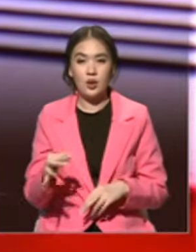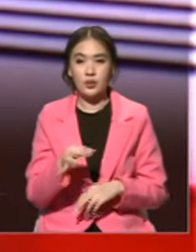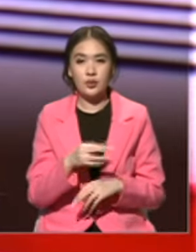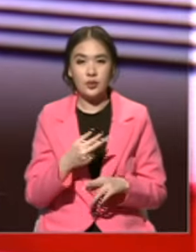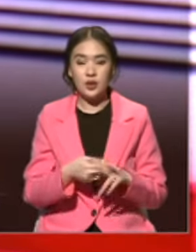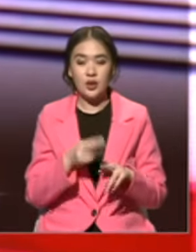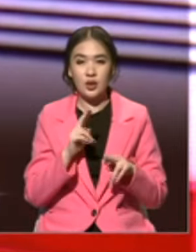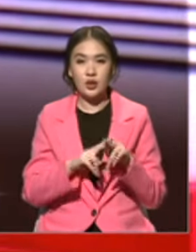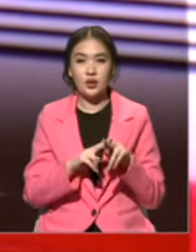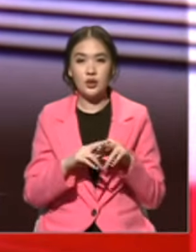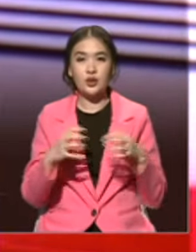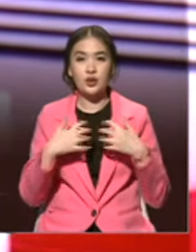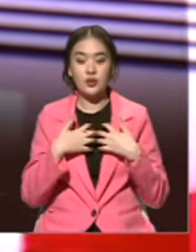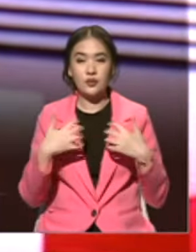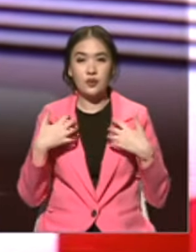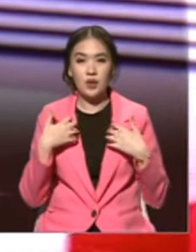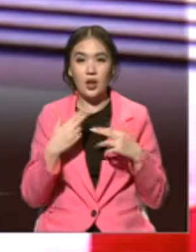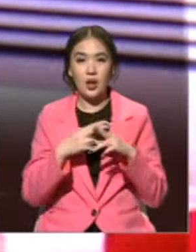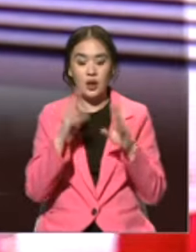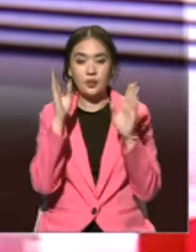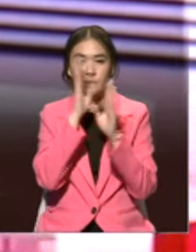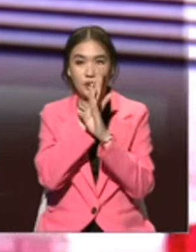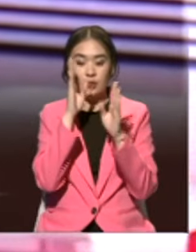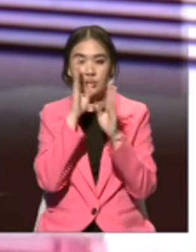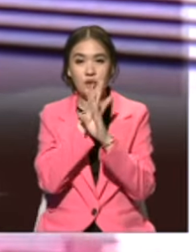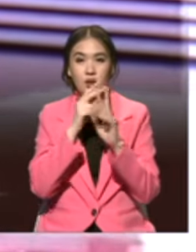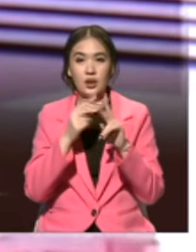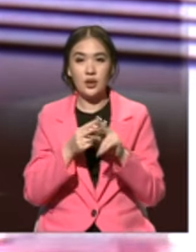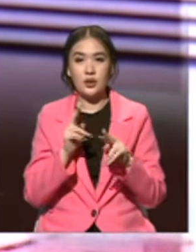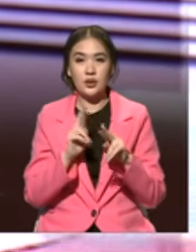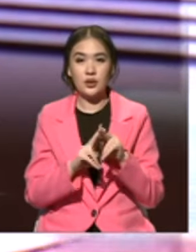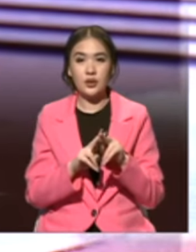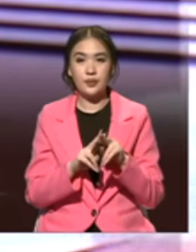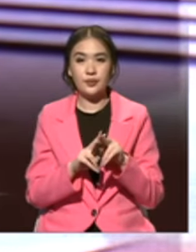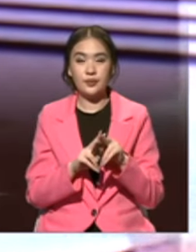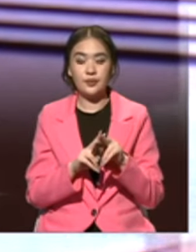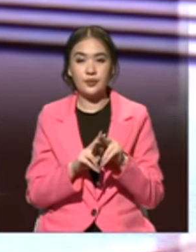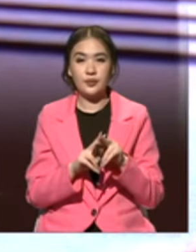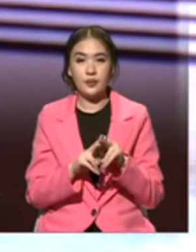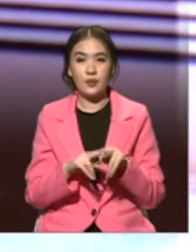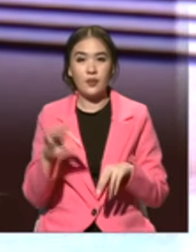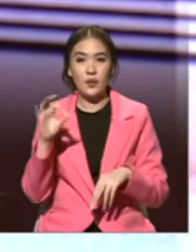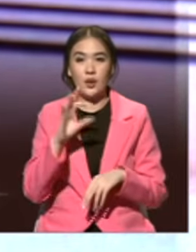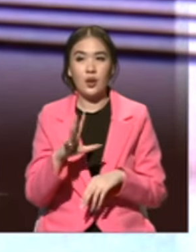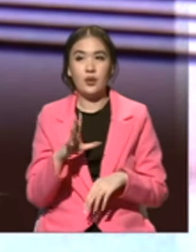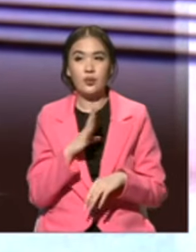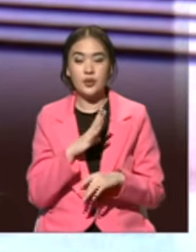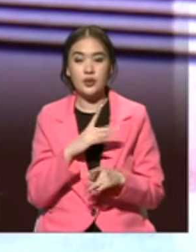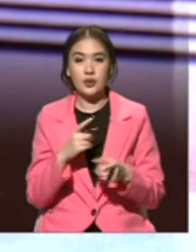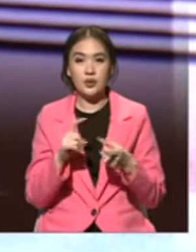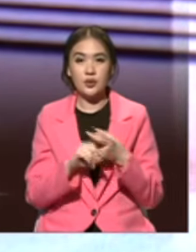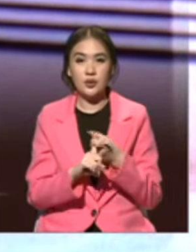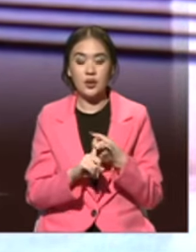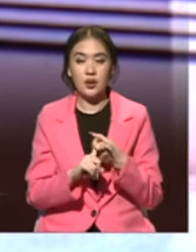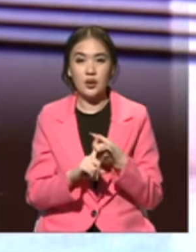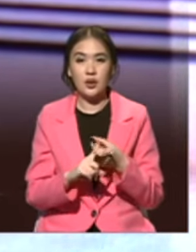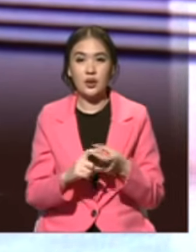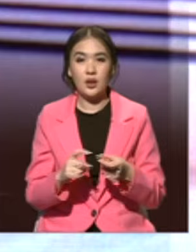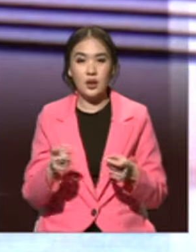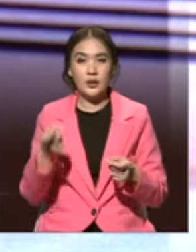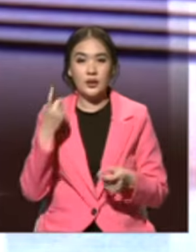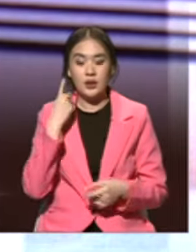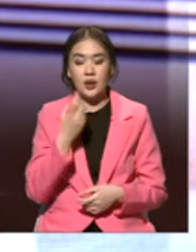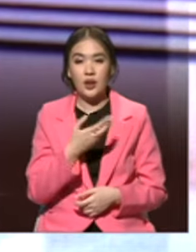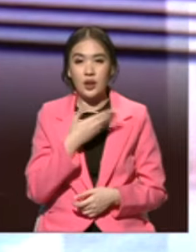малдар ауа райының зардабынан шегіп, жаңа өлім жетімге ұшырап отырғанда көп малдарда сырға болма